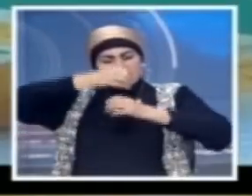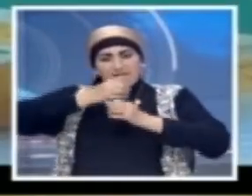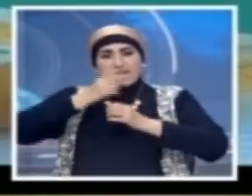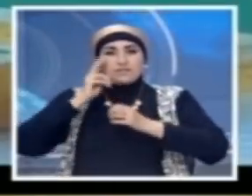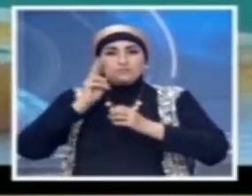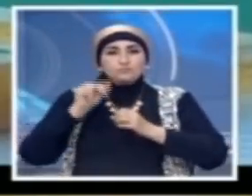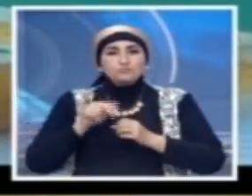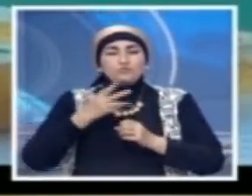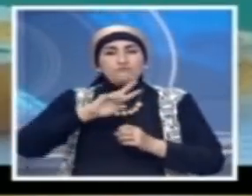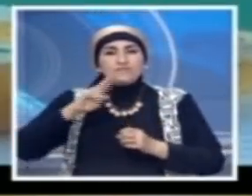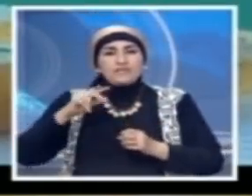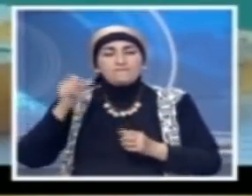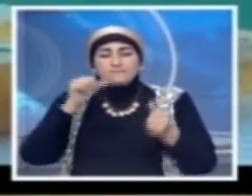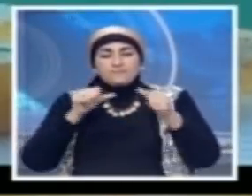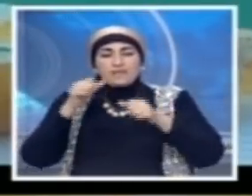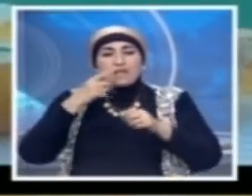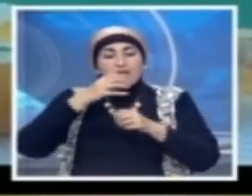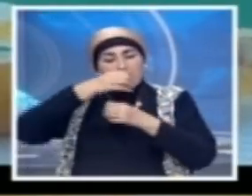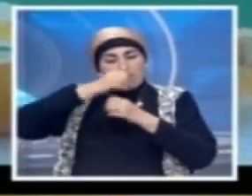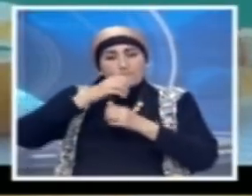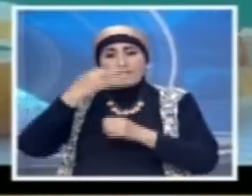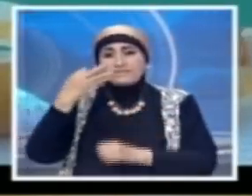عن المواد المخدرة لعدد